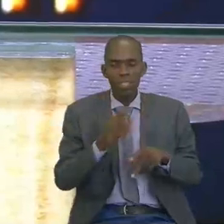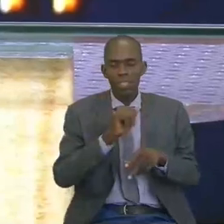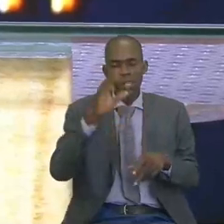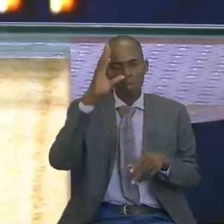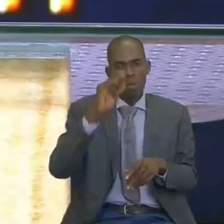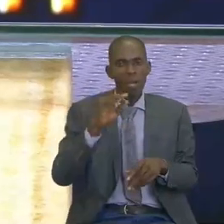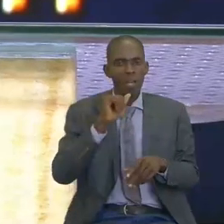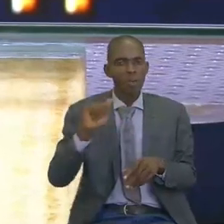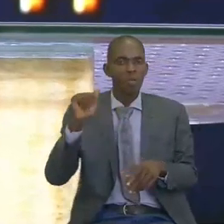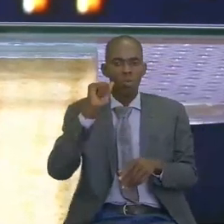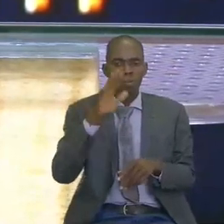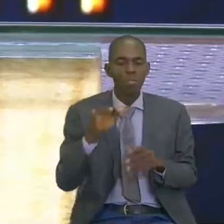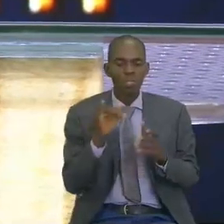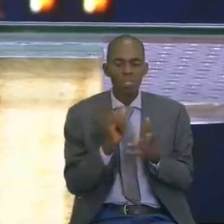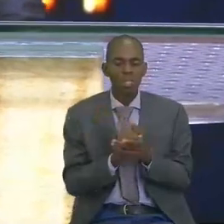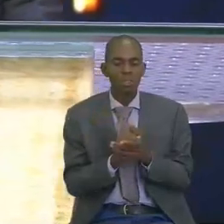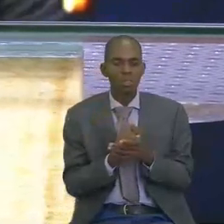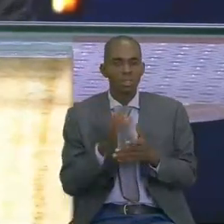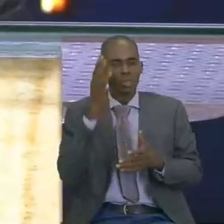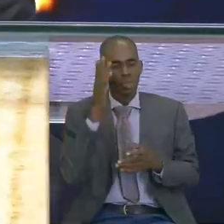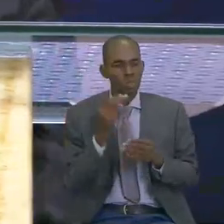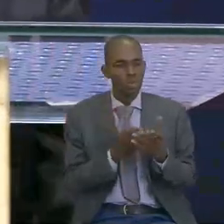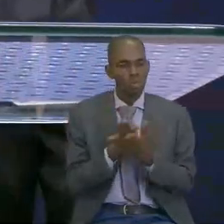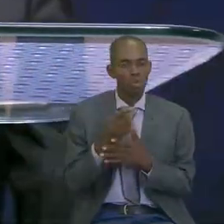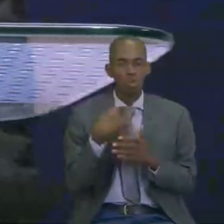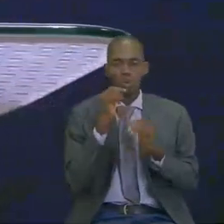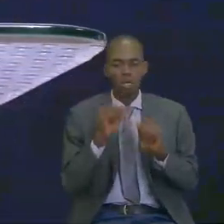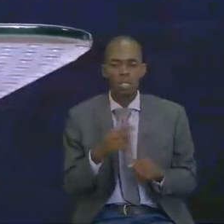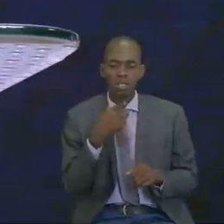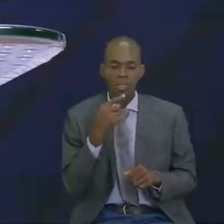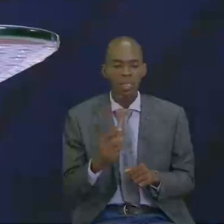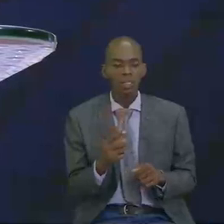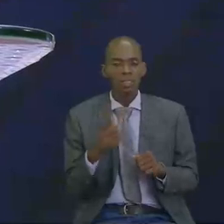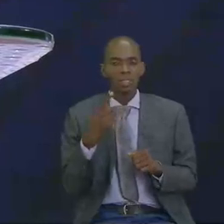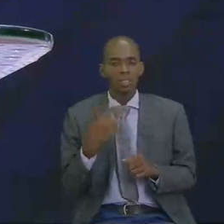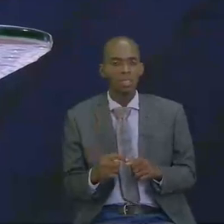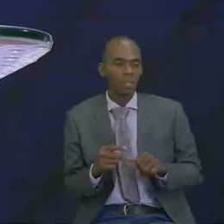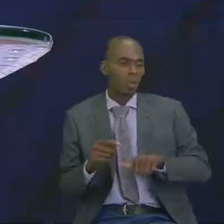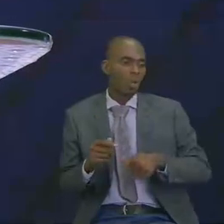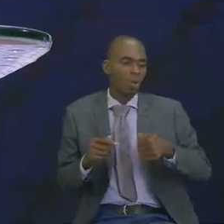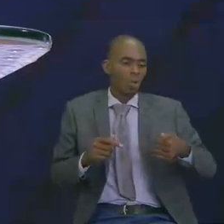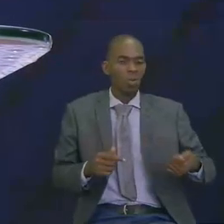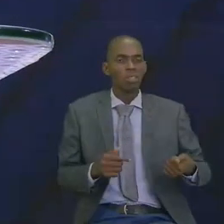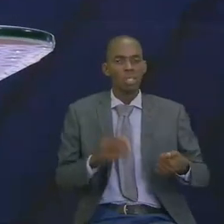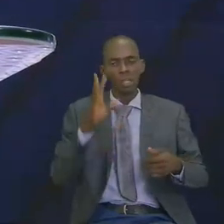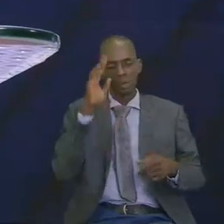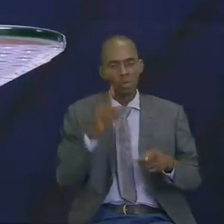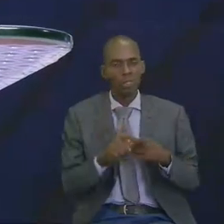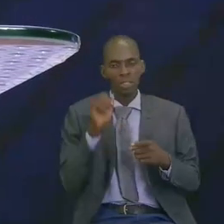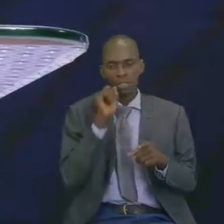qui connaît la vérité et qui peut dire à notre frère, dire à notre soeur que la vérité.